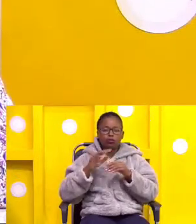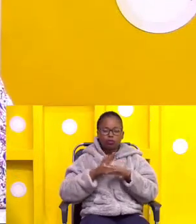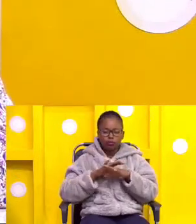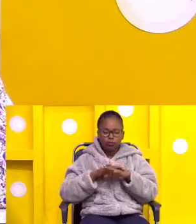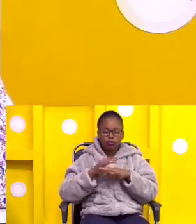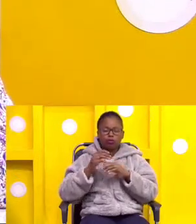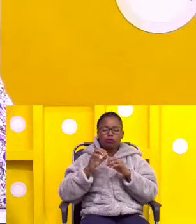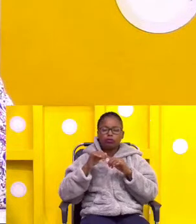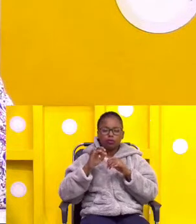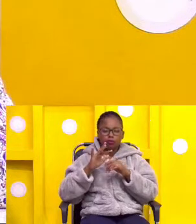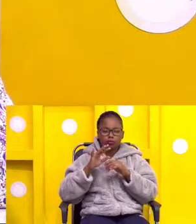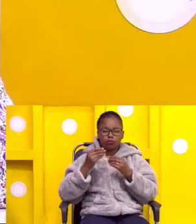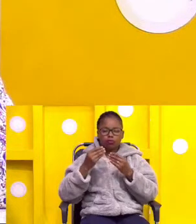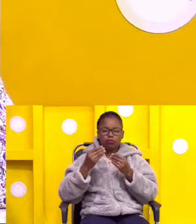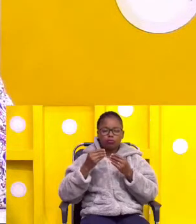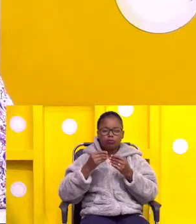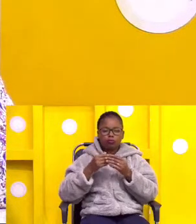wega.